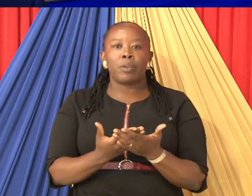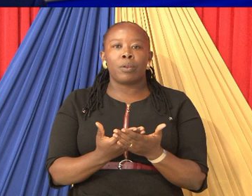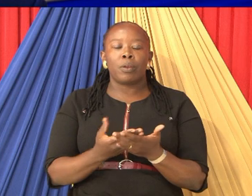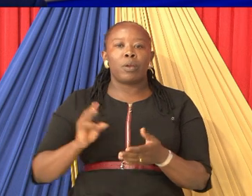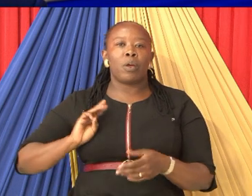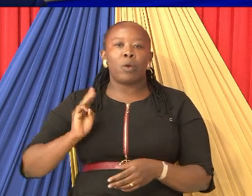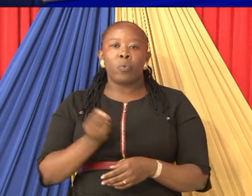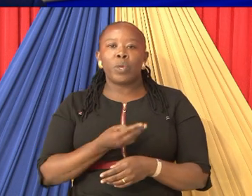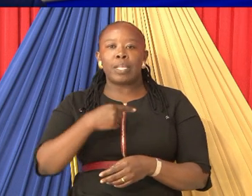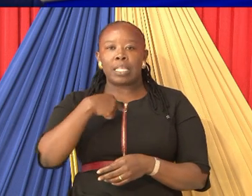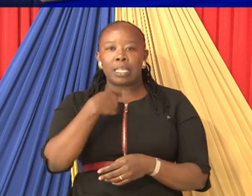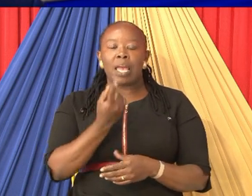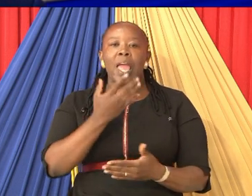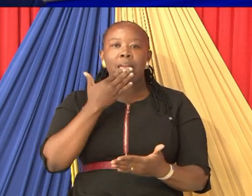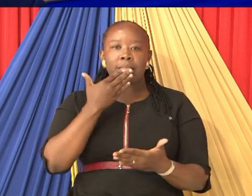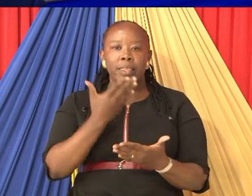Twasema ni asanti.